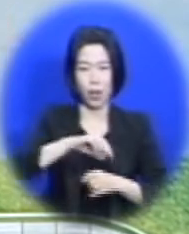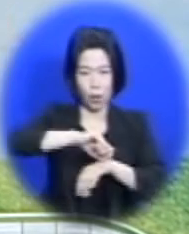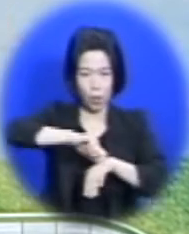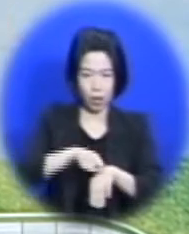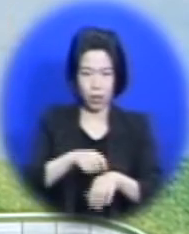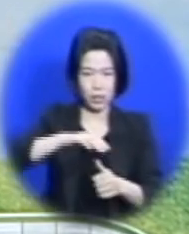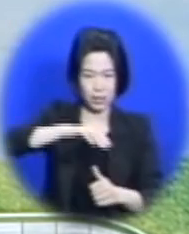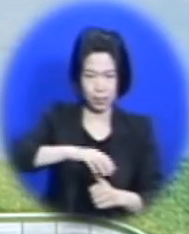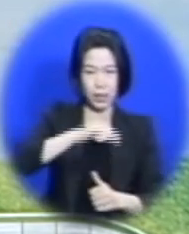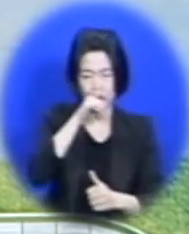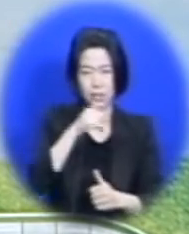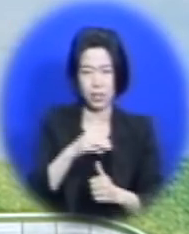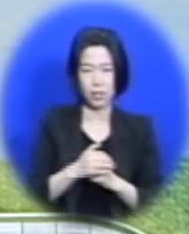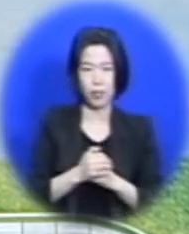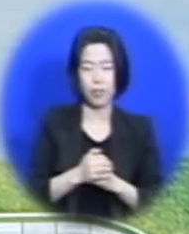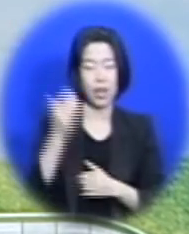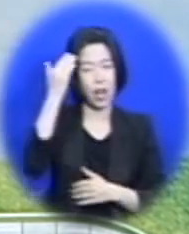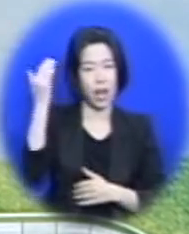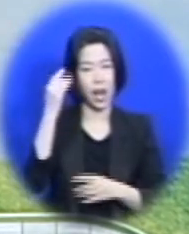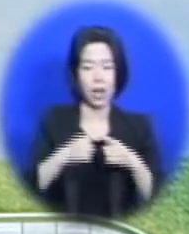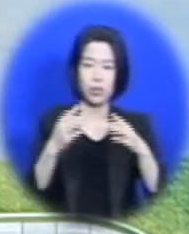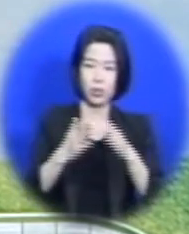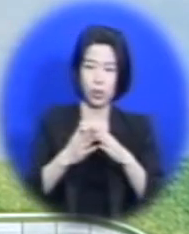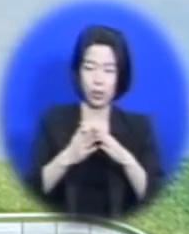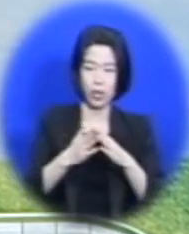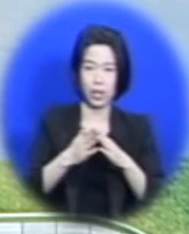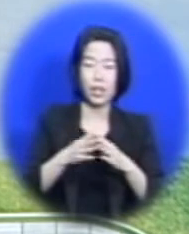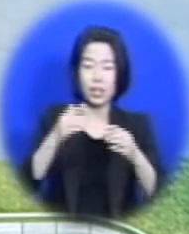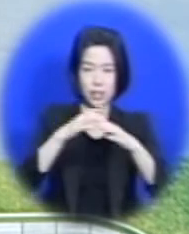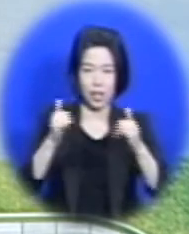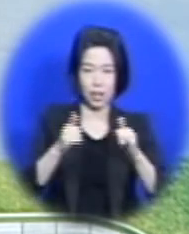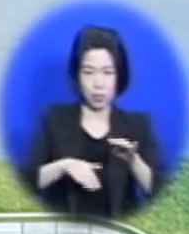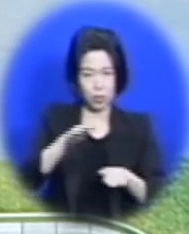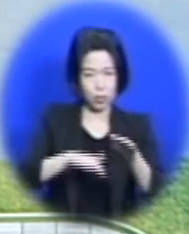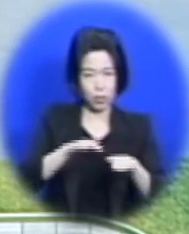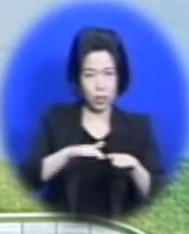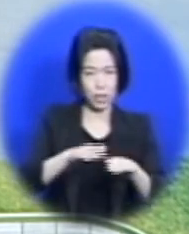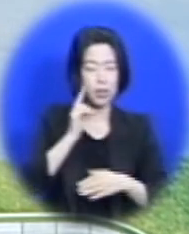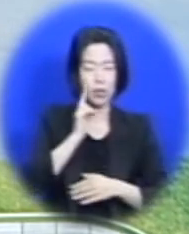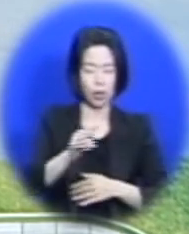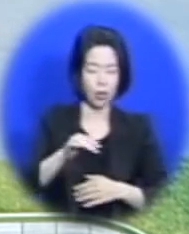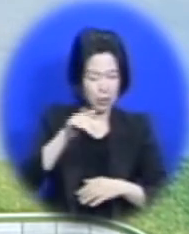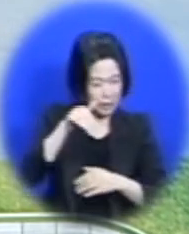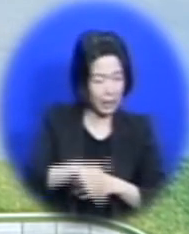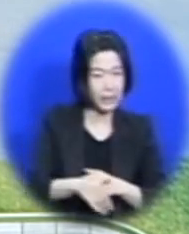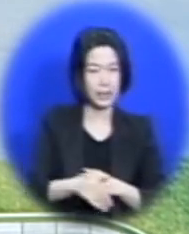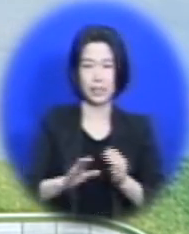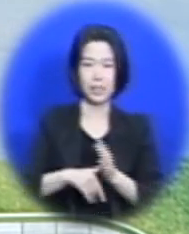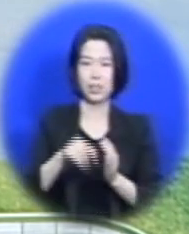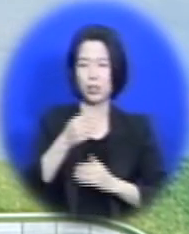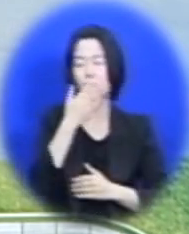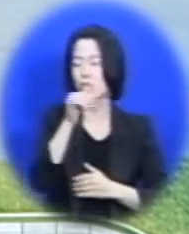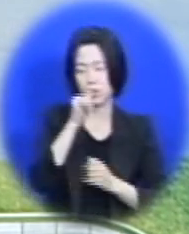했단 말입니다. 한국교회 교인들의 수준이 아직도 너무 낮을 때는 그럴 수밖에 없을 수도